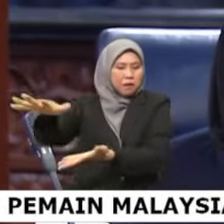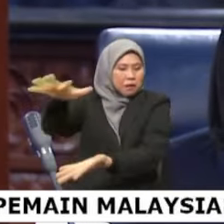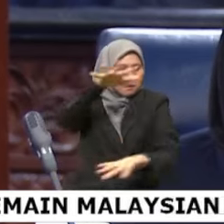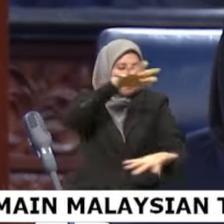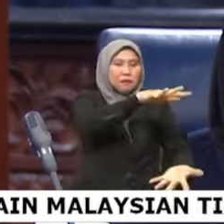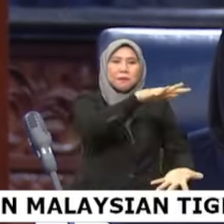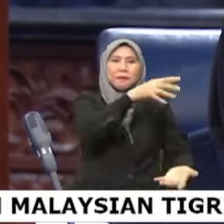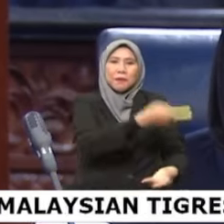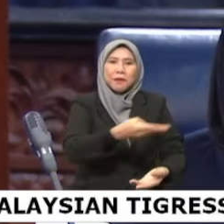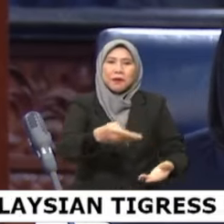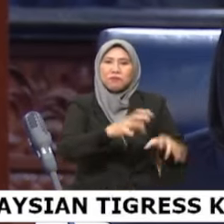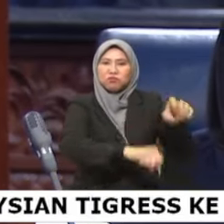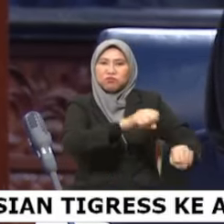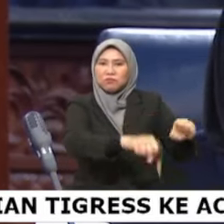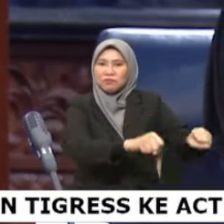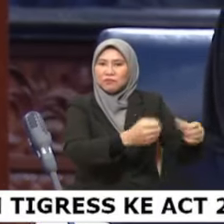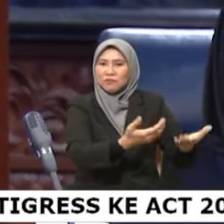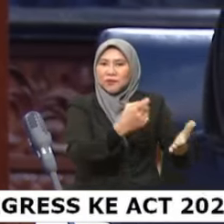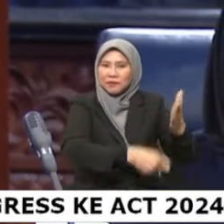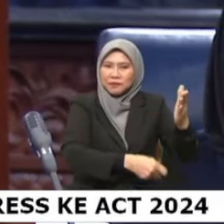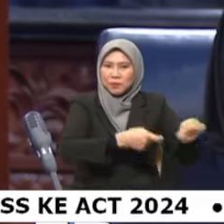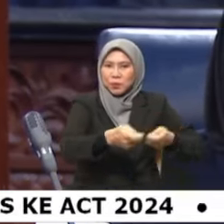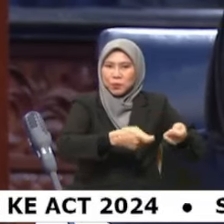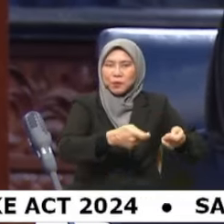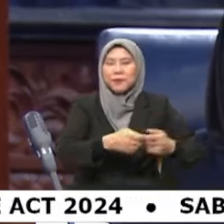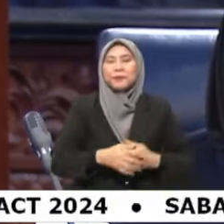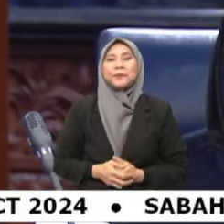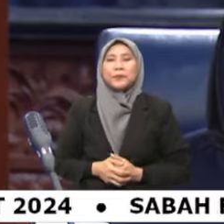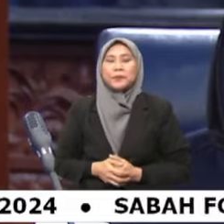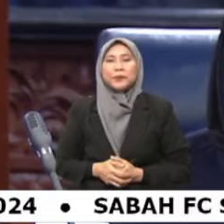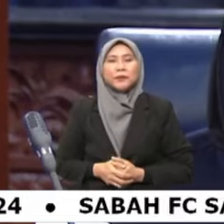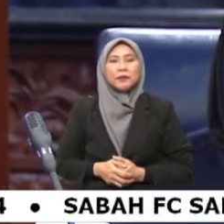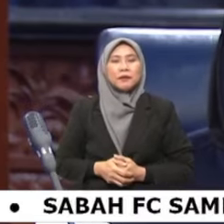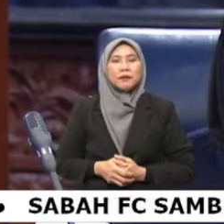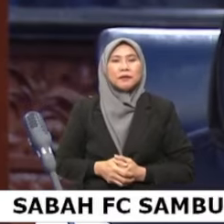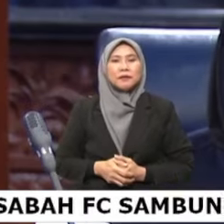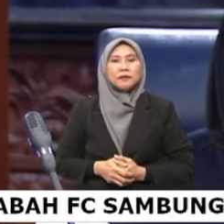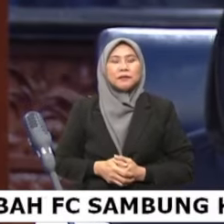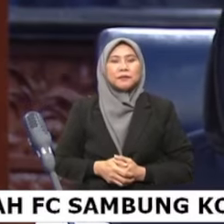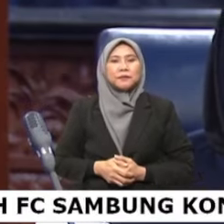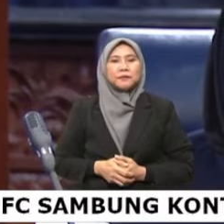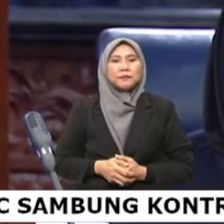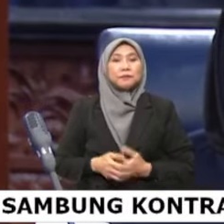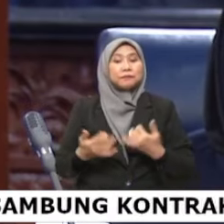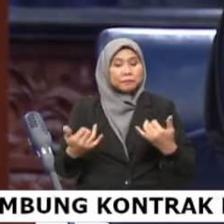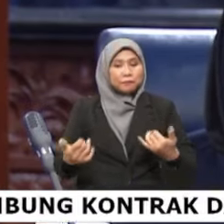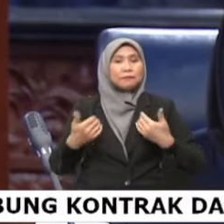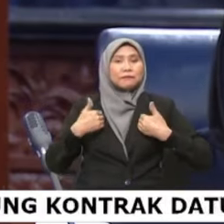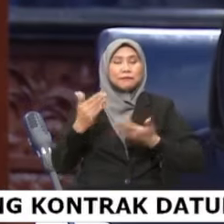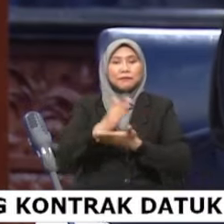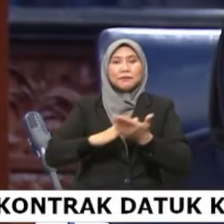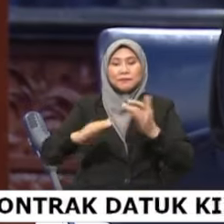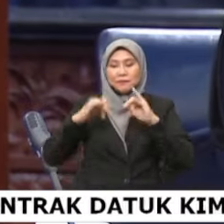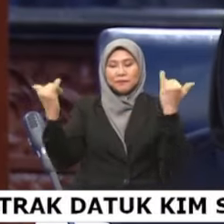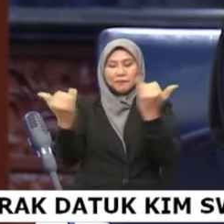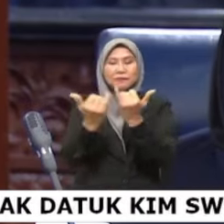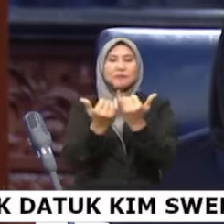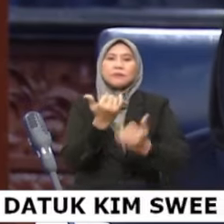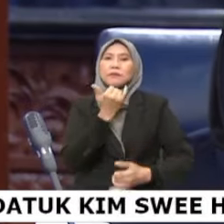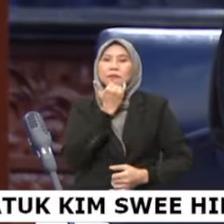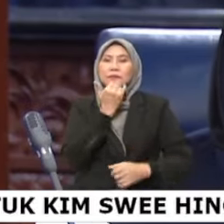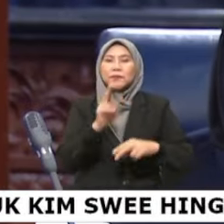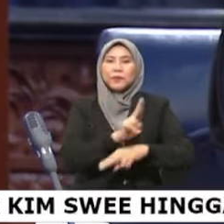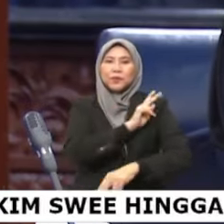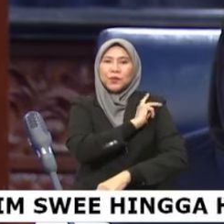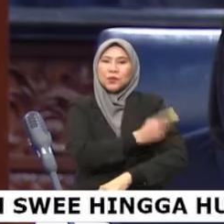ialah berkenaan dengan monopoli. Monopoli ialah apabila ada satu syarikat menyalahgunakan kuasa dominannya.